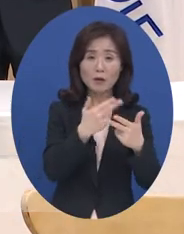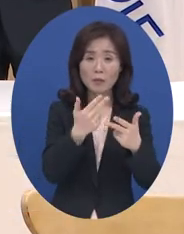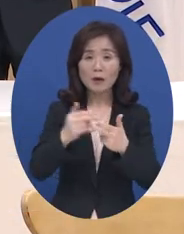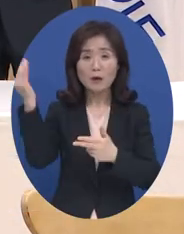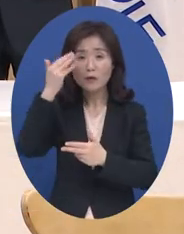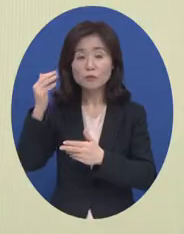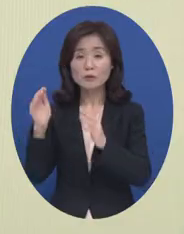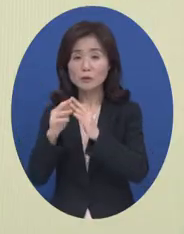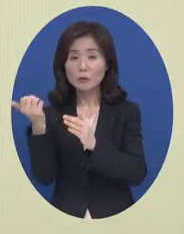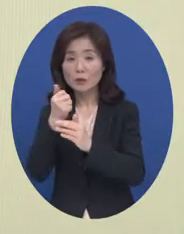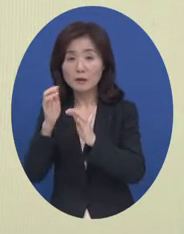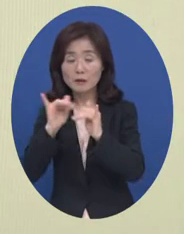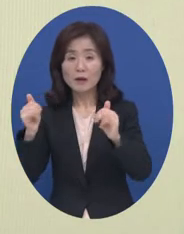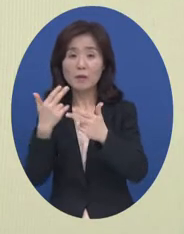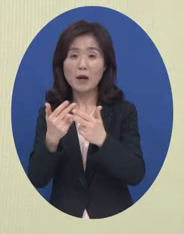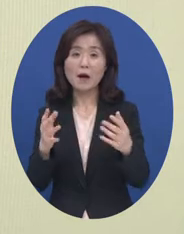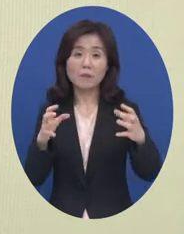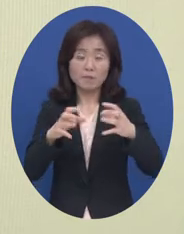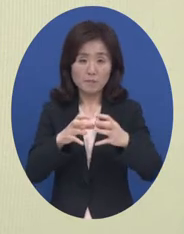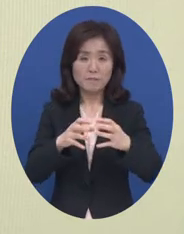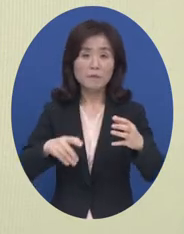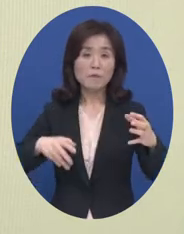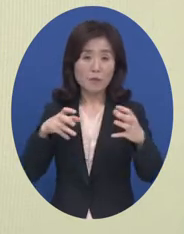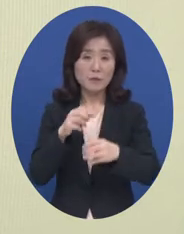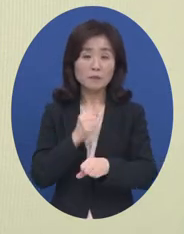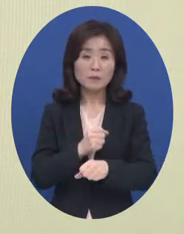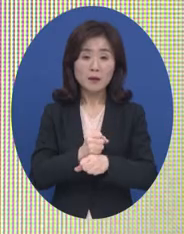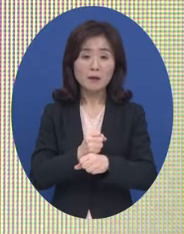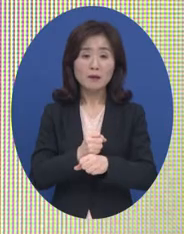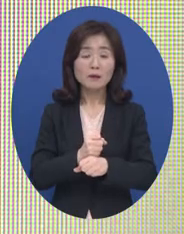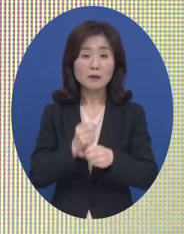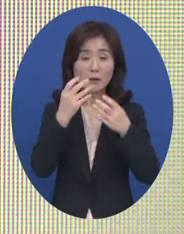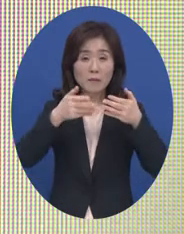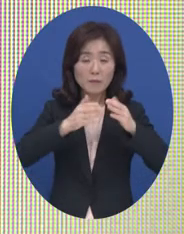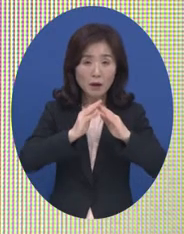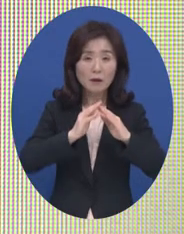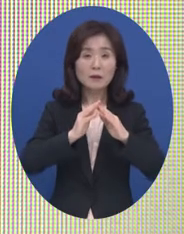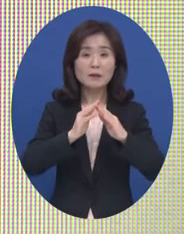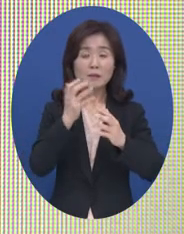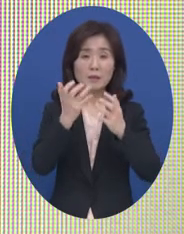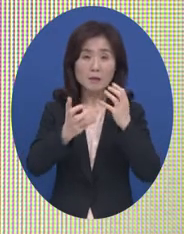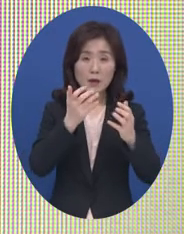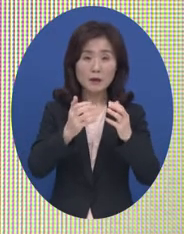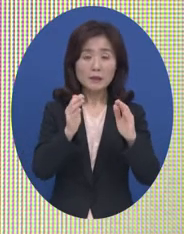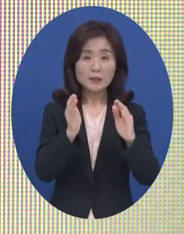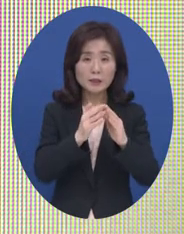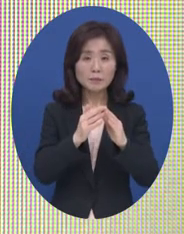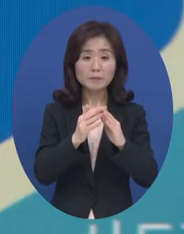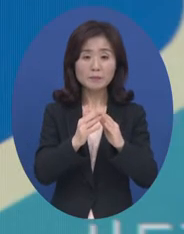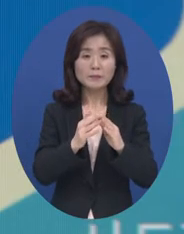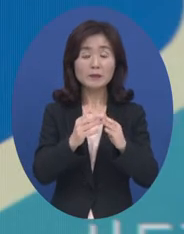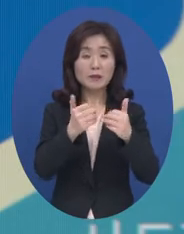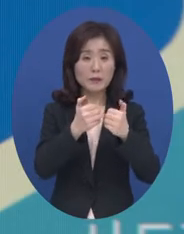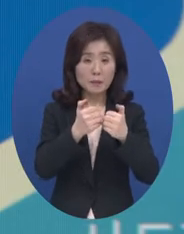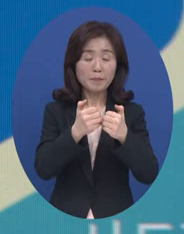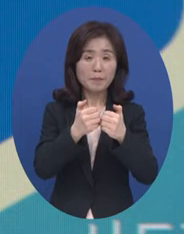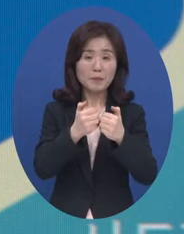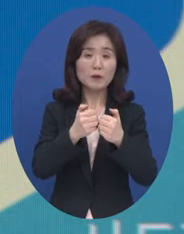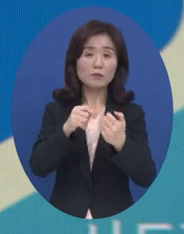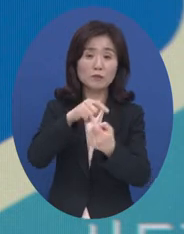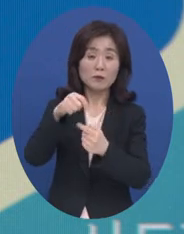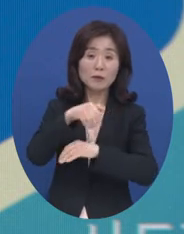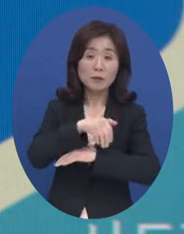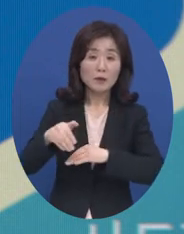잡았습니다 한국 감정 평가사 옆에는 신축 다가구주택 등 주택 가격 상담을 위한 누리집을 운영하게 됐습니다